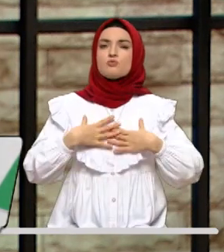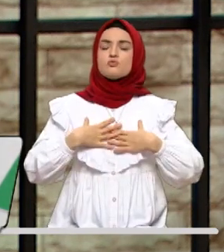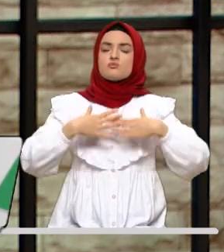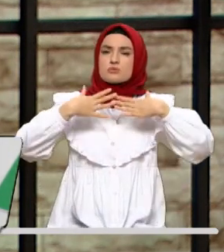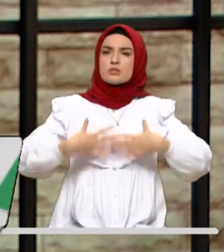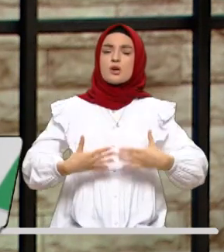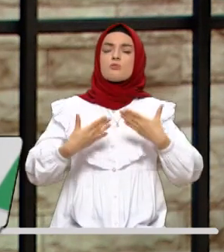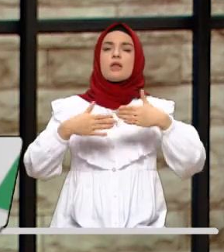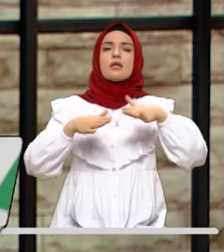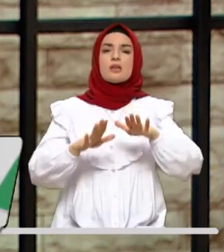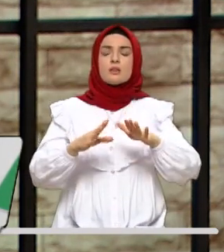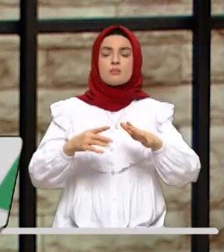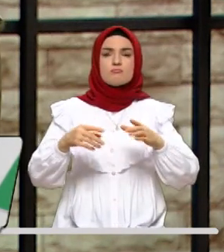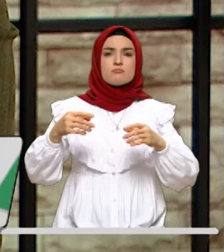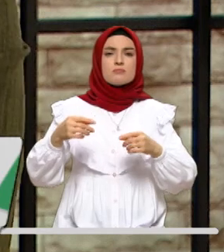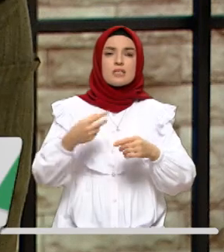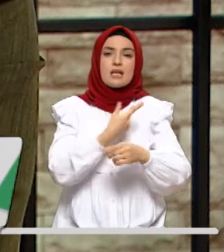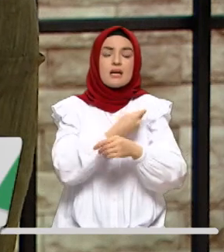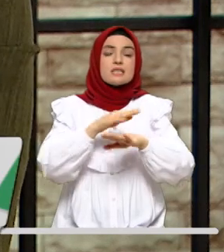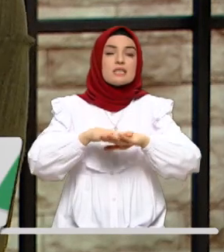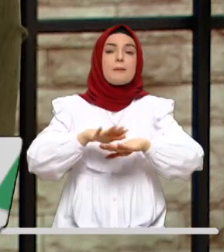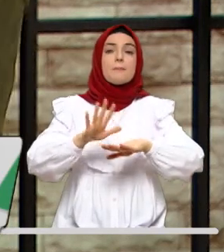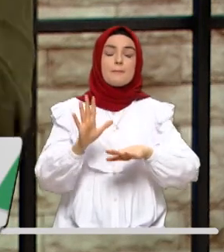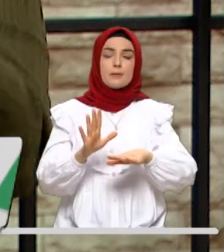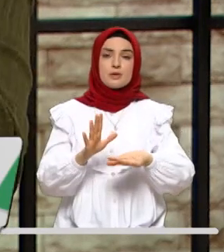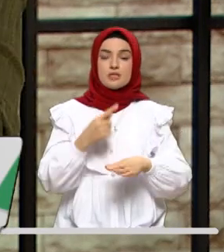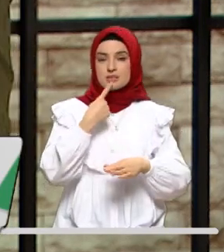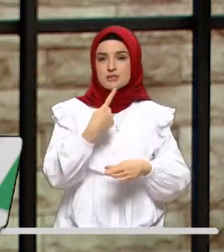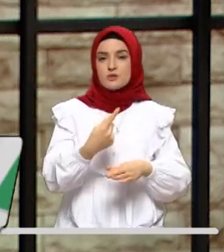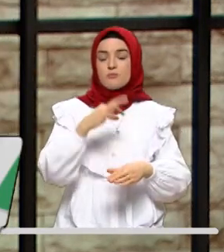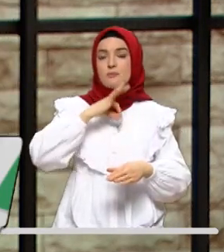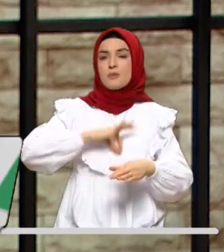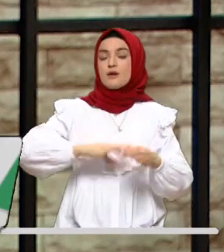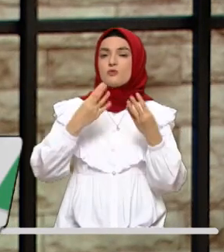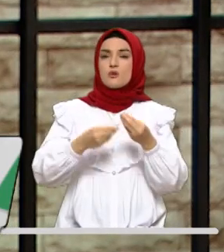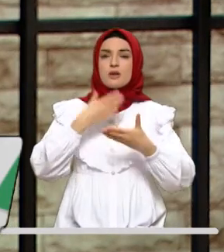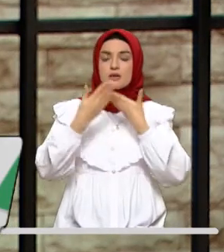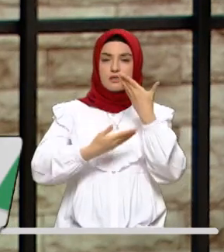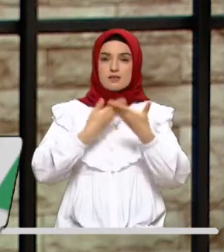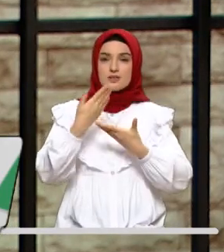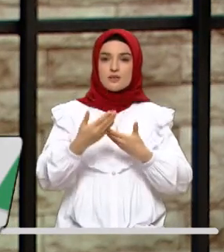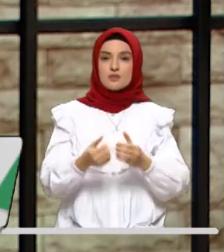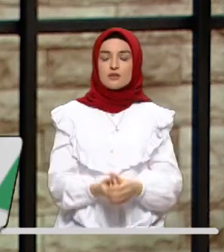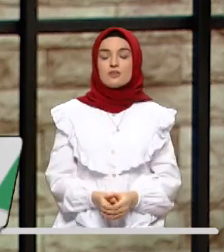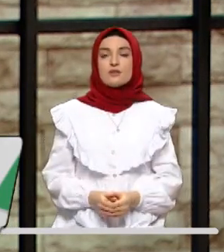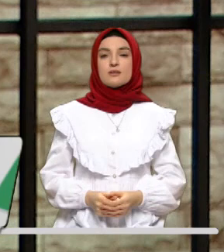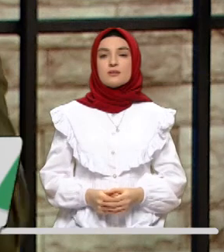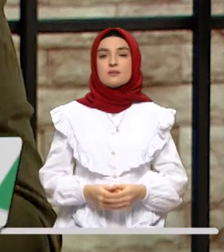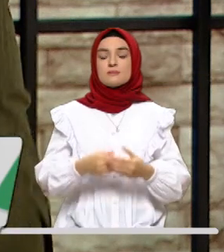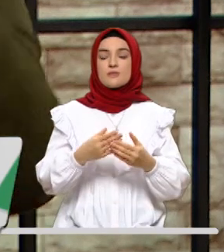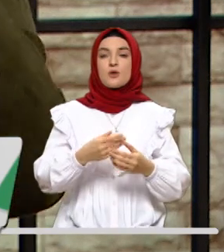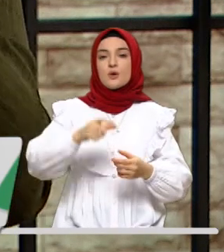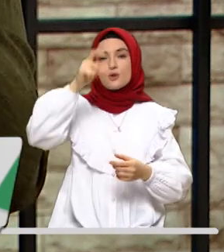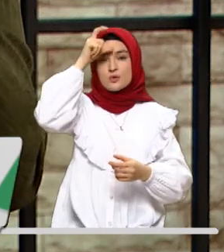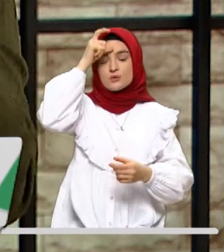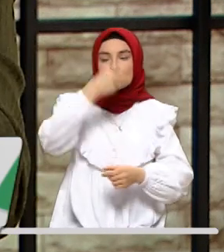etmediği aşıyı vurmayacaksın. Yani milli aşı olan, manevi olarak bahsediyorum. Tabii Turkovakıt'a bahsediyorum.